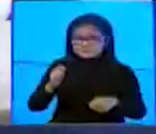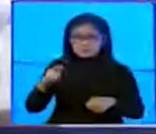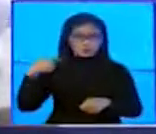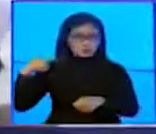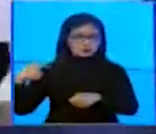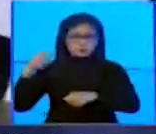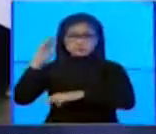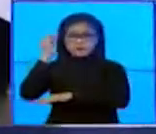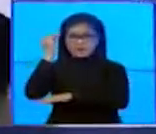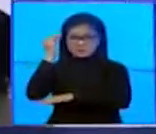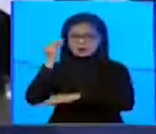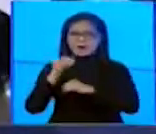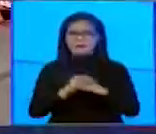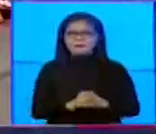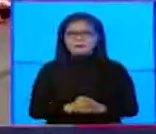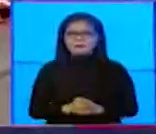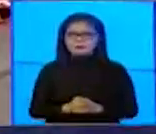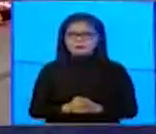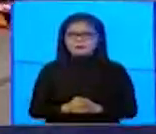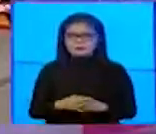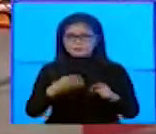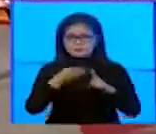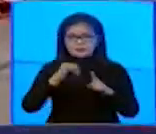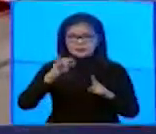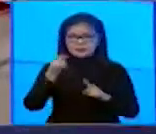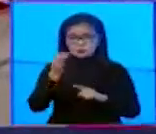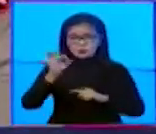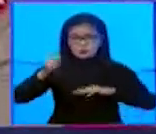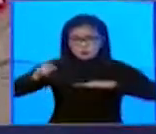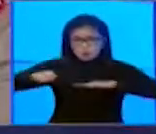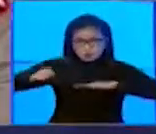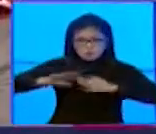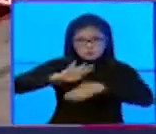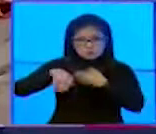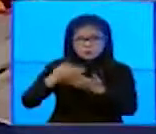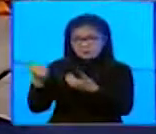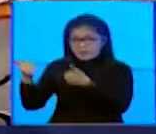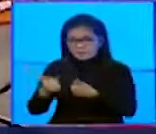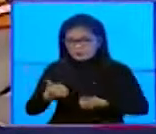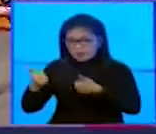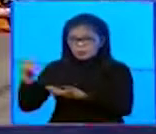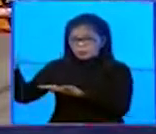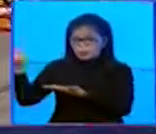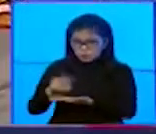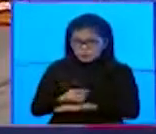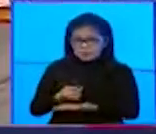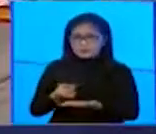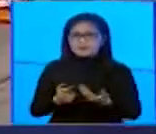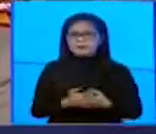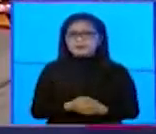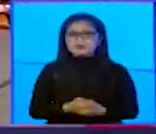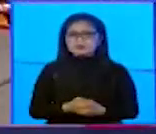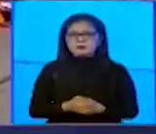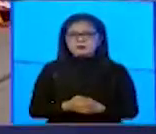dihukum Kemenag RI dan kemudian beban tamu yang hadir dan ini rencana and